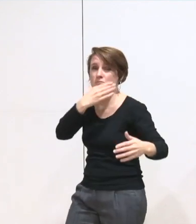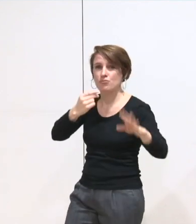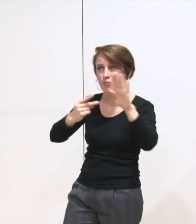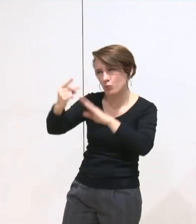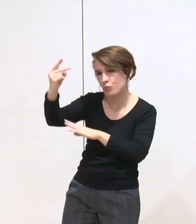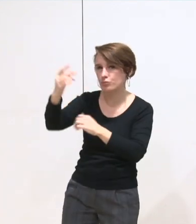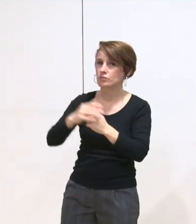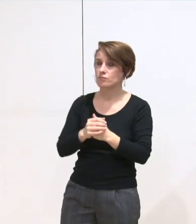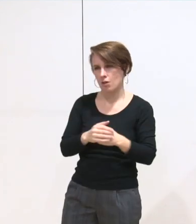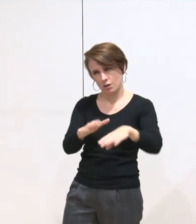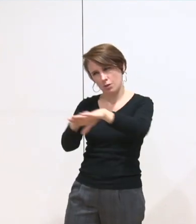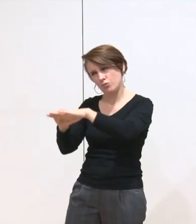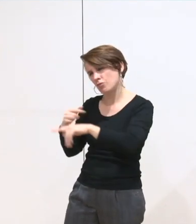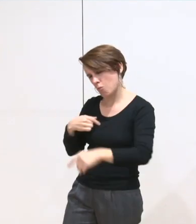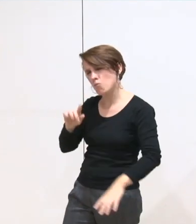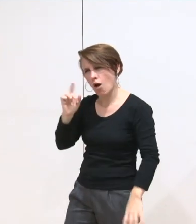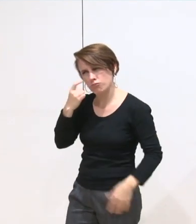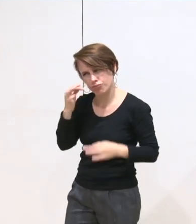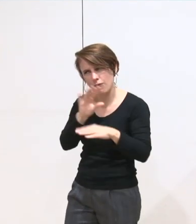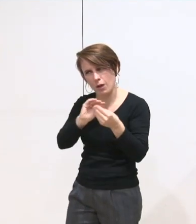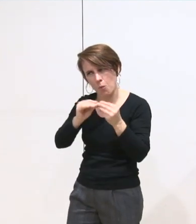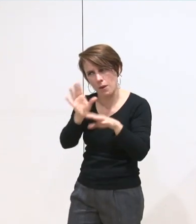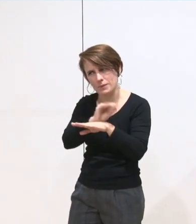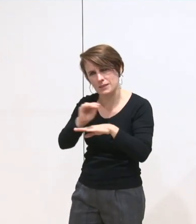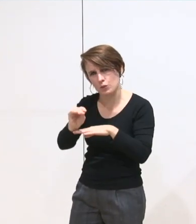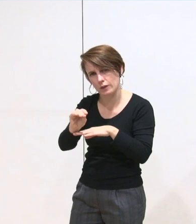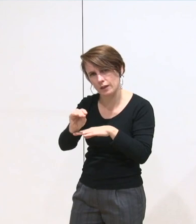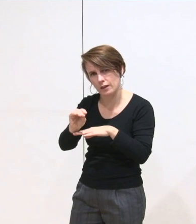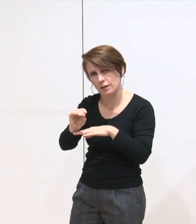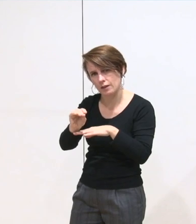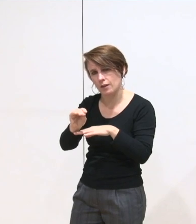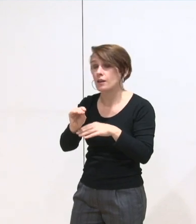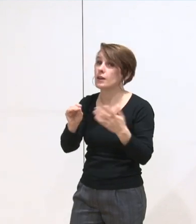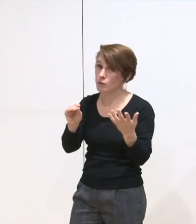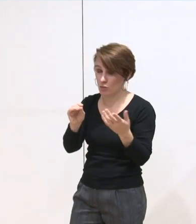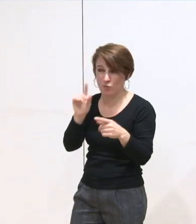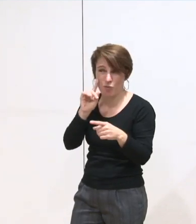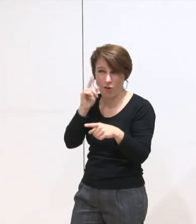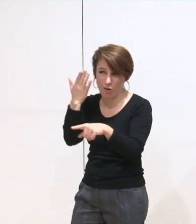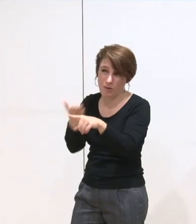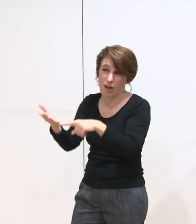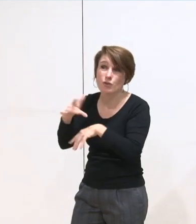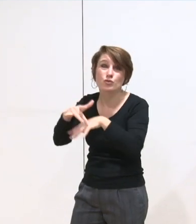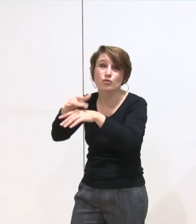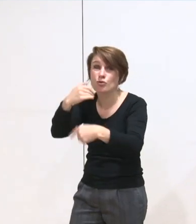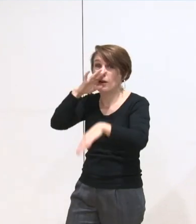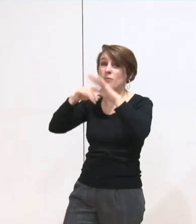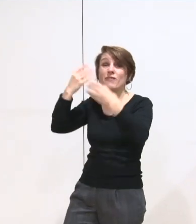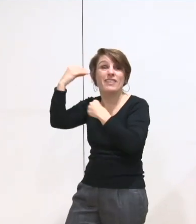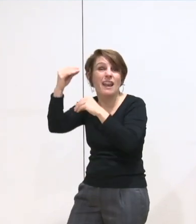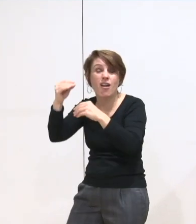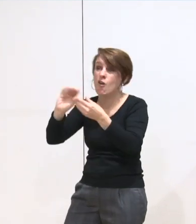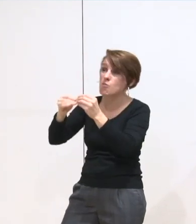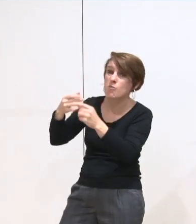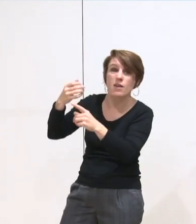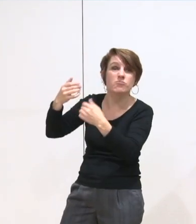attentifs aux questions de sécurité, car vous êtes en première ligne, ce qui est vrai quand on parle des commerçants, face à la délinquance. Monsieur le maire,